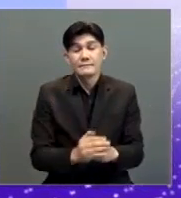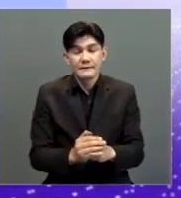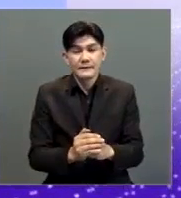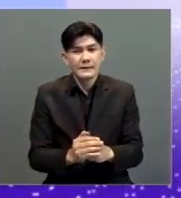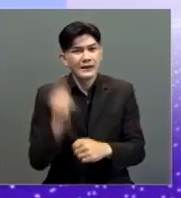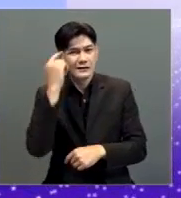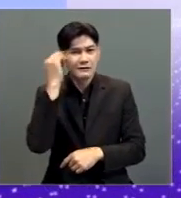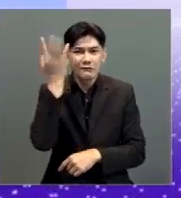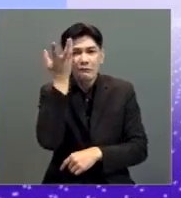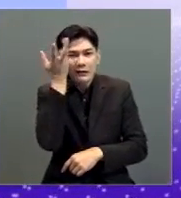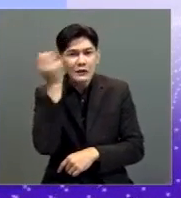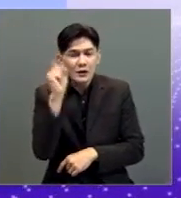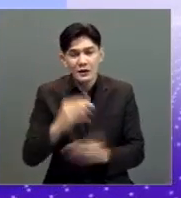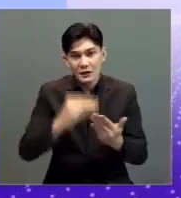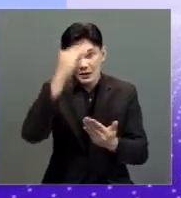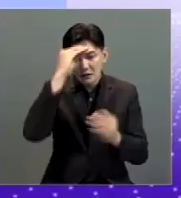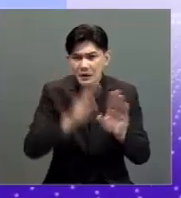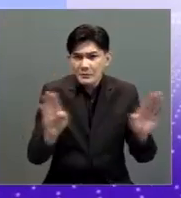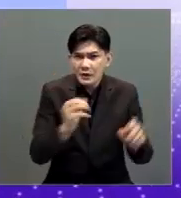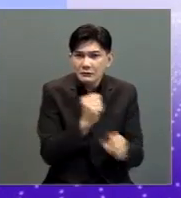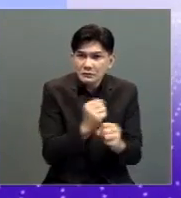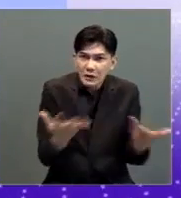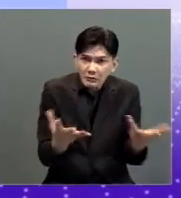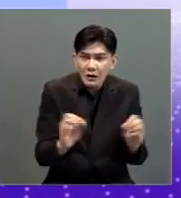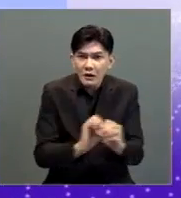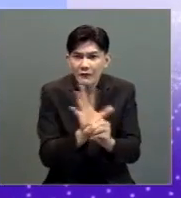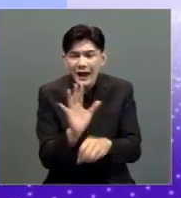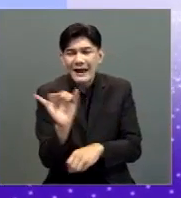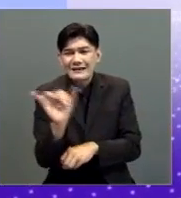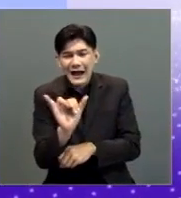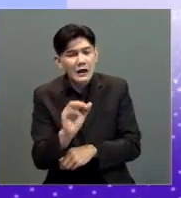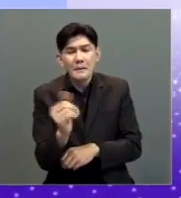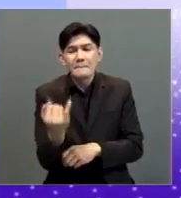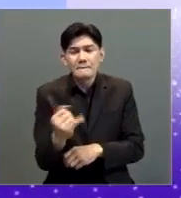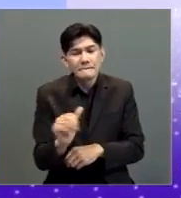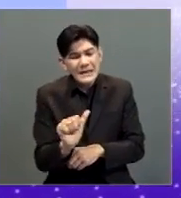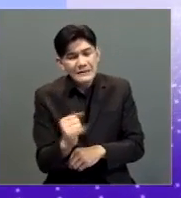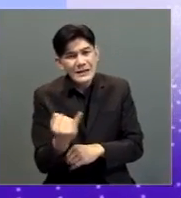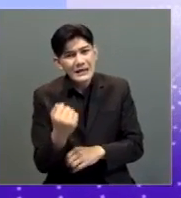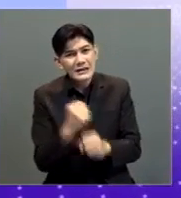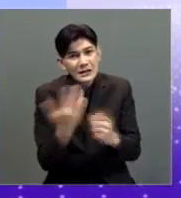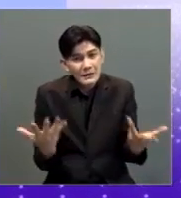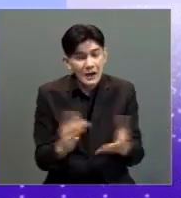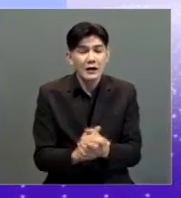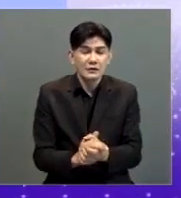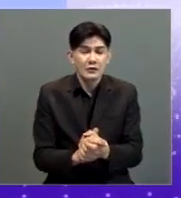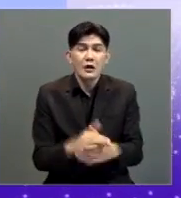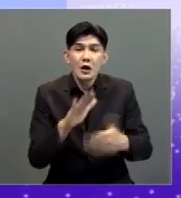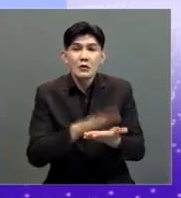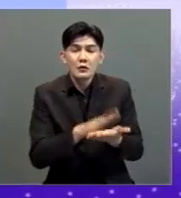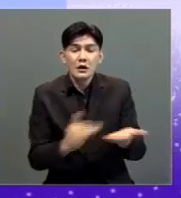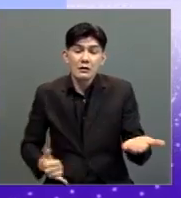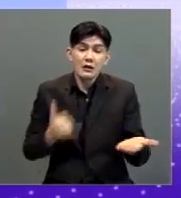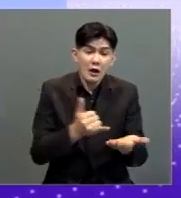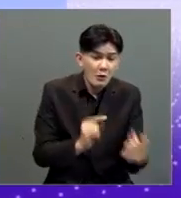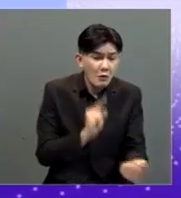ก็มีความกังวลว่าถ้าเปิดเทอมมาสถานการณ์นั้นจะดีขึ้นหรือยังหากสถานการณ์ดีขึ้นลูกที่จะต้องไปโรงเรียนจ